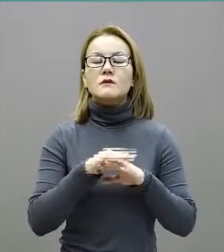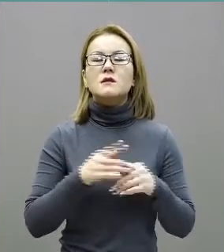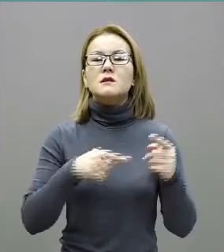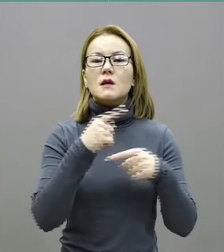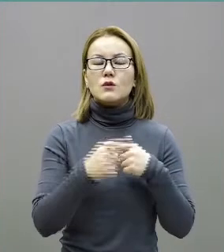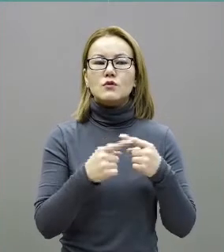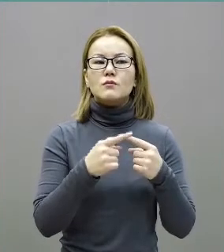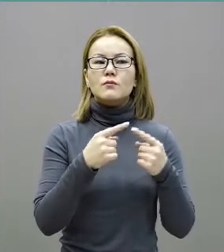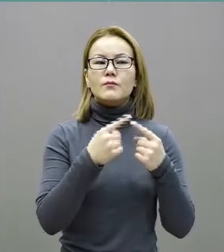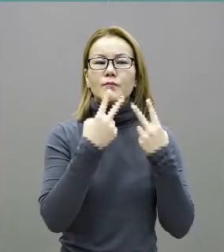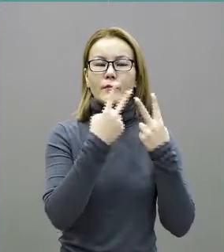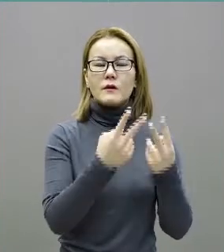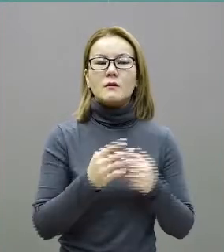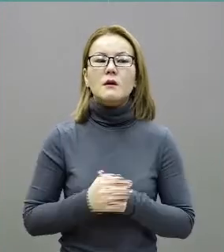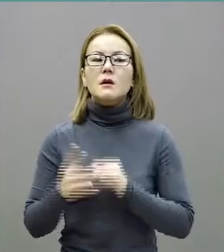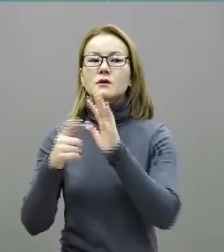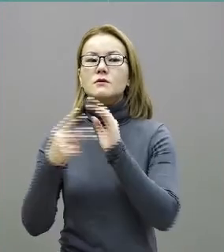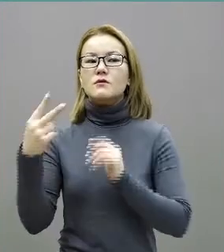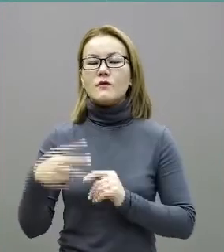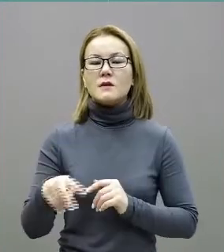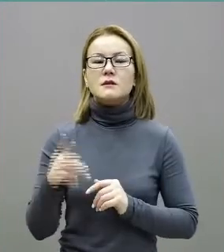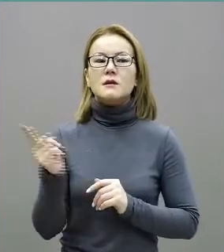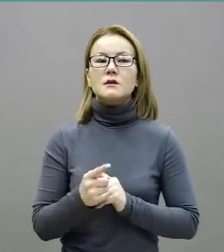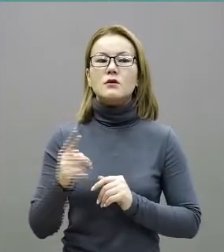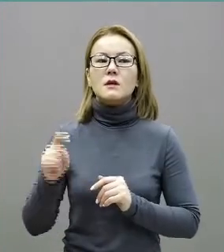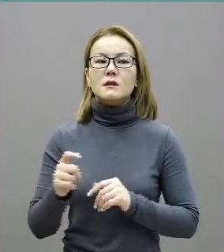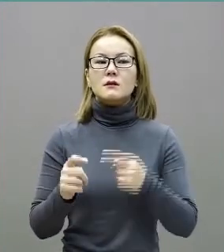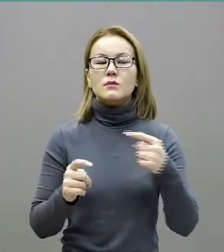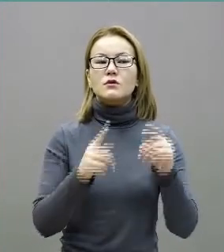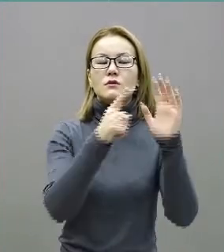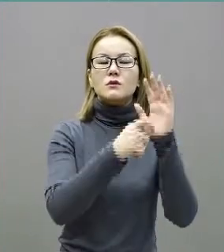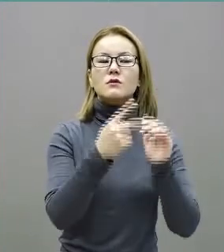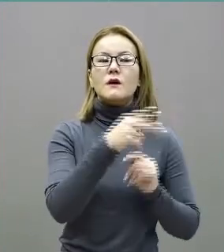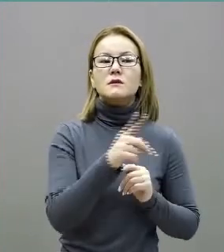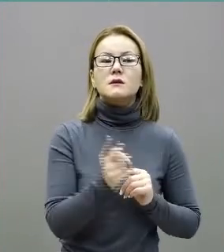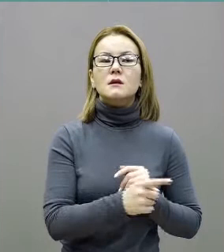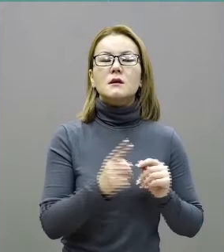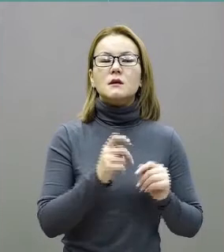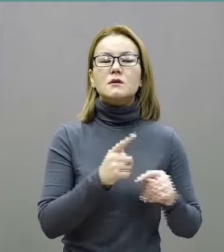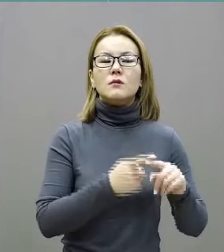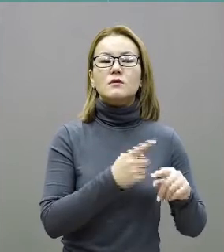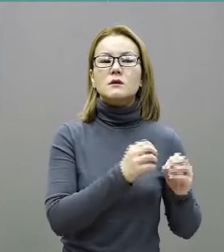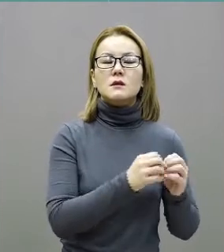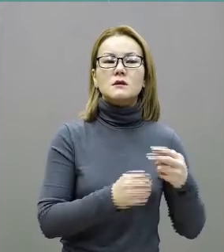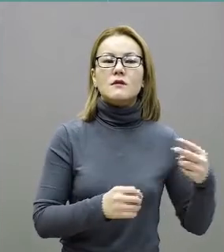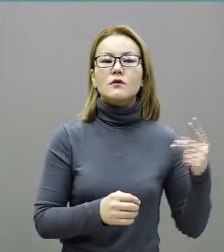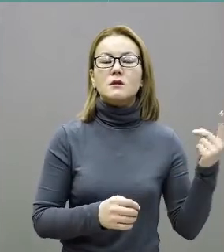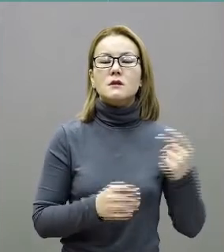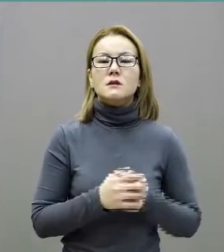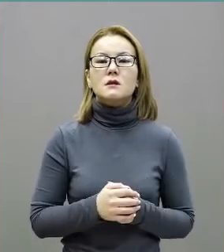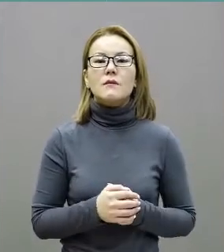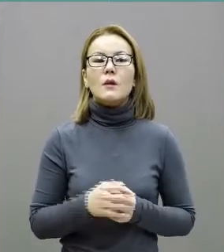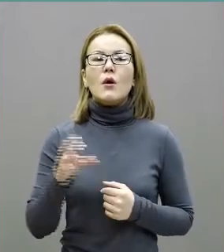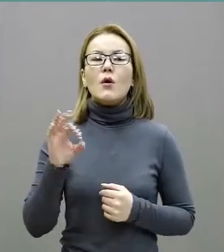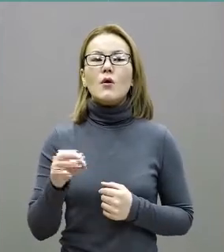выглядит следующим образом 720 деленное на x минус 720 деленное на x плюс 10 равно единице